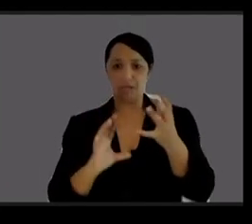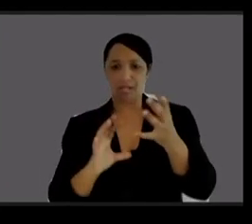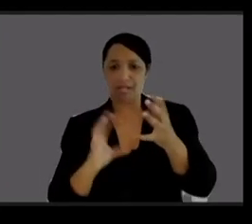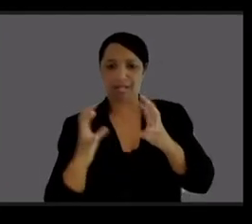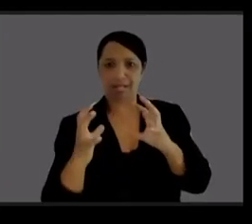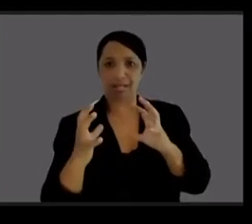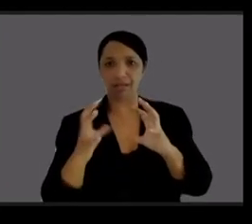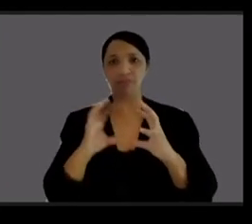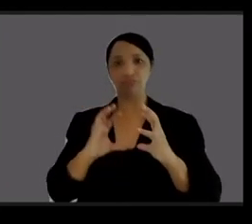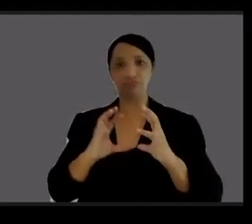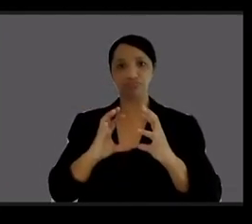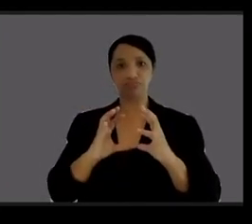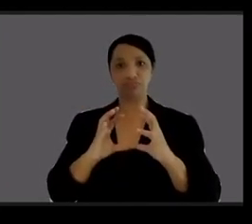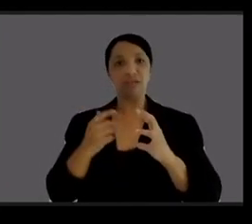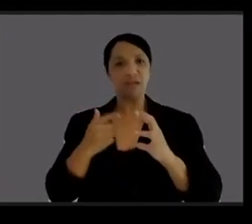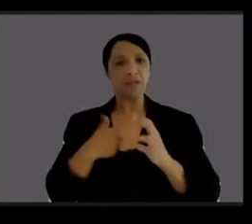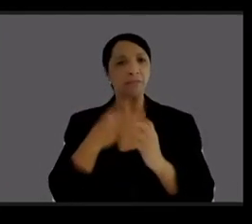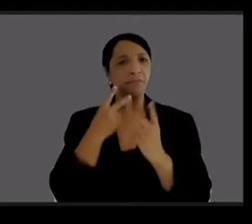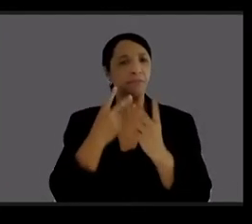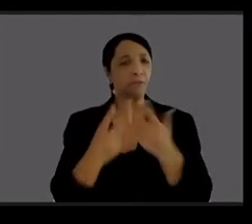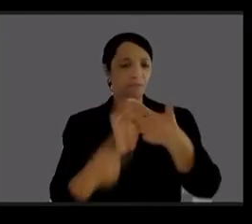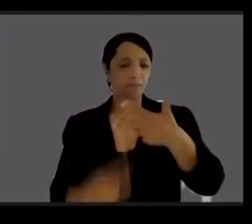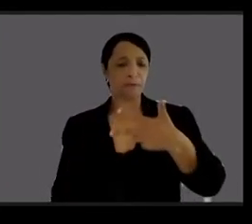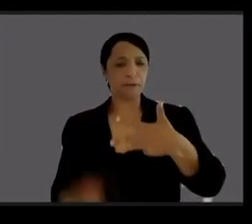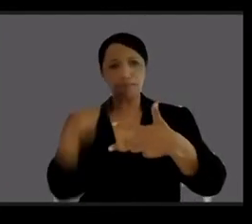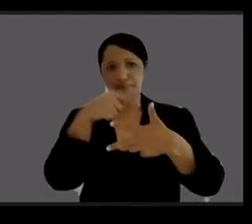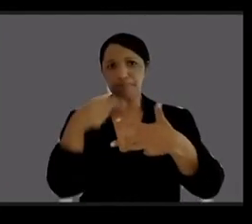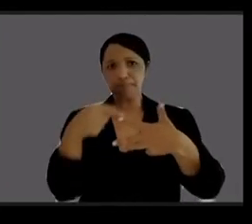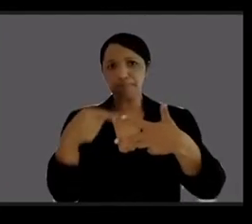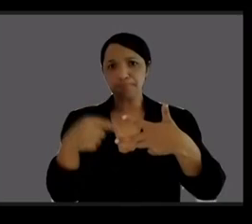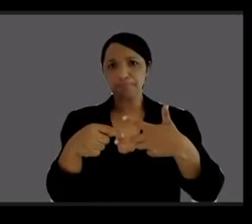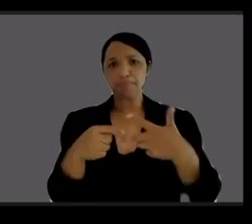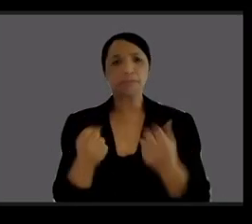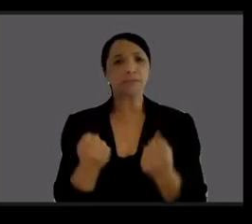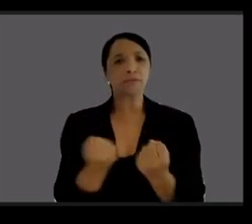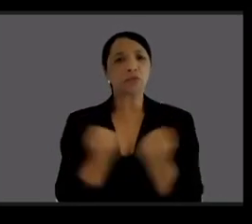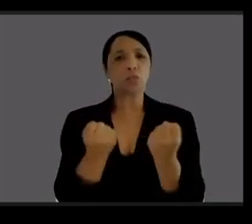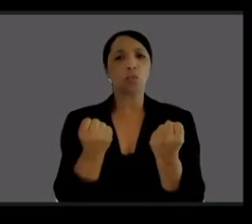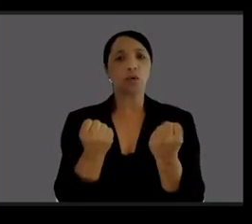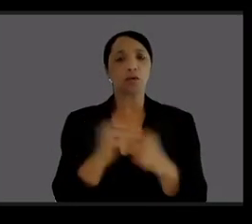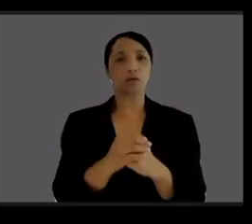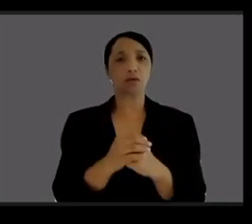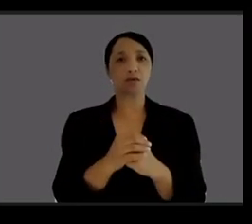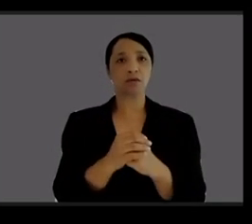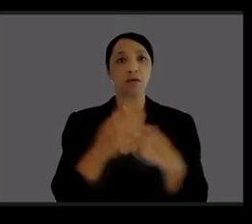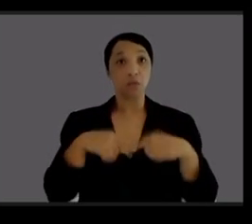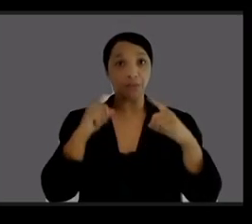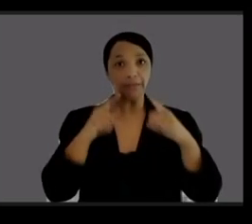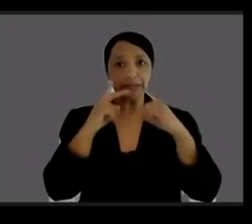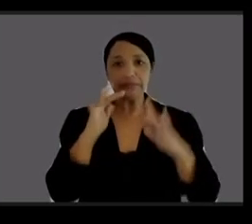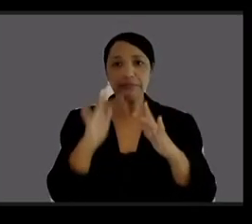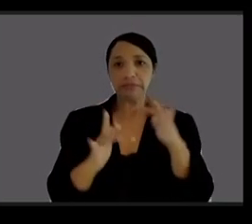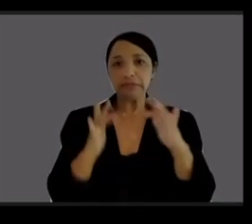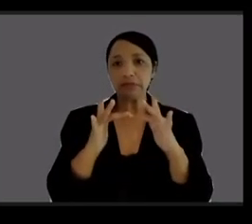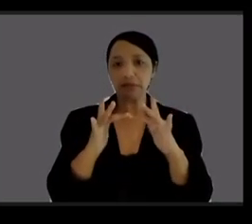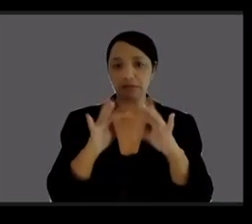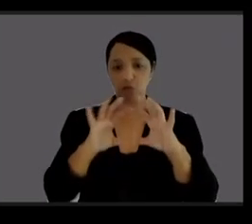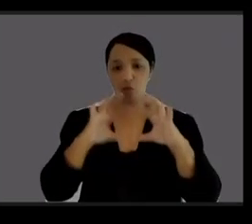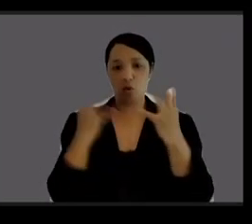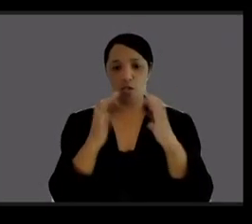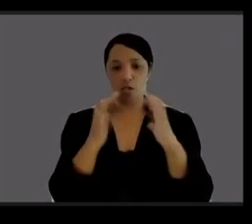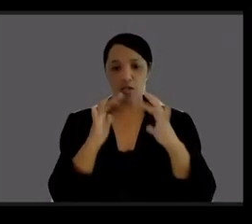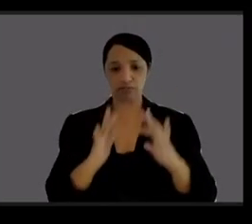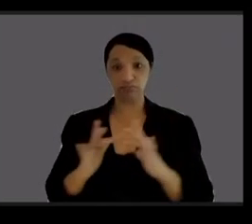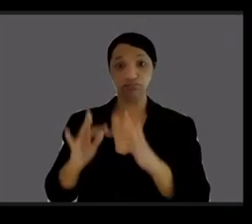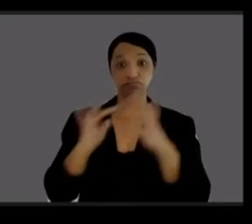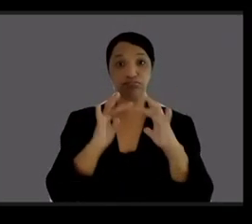需要采取行动的领域，在我看来有三。首先，我们必须要共同努力缩小连接的差距，让